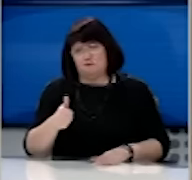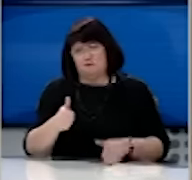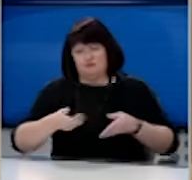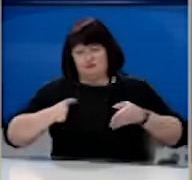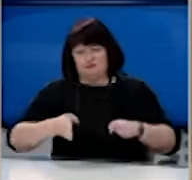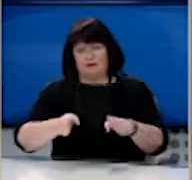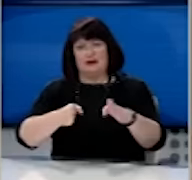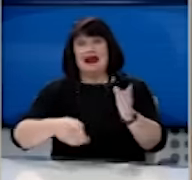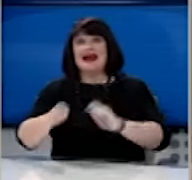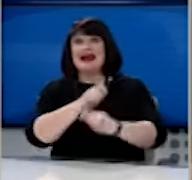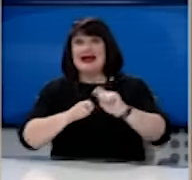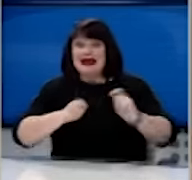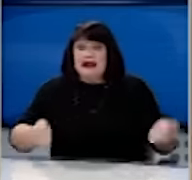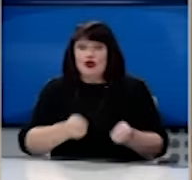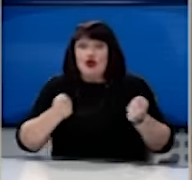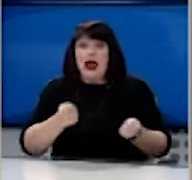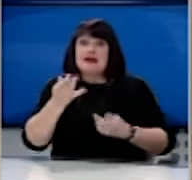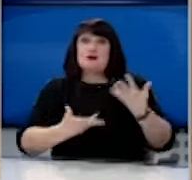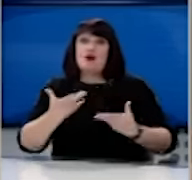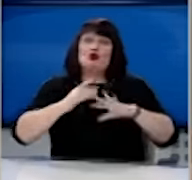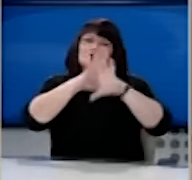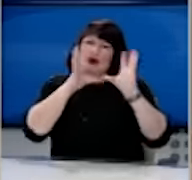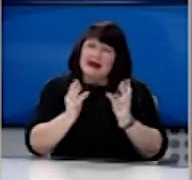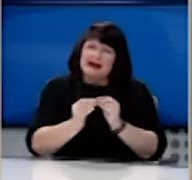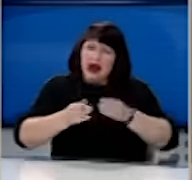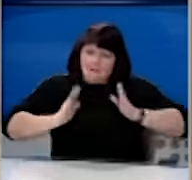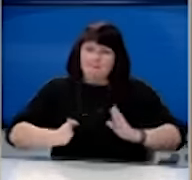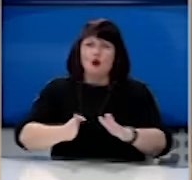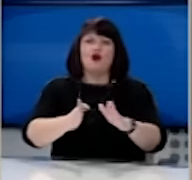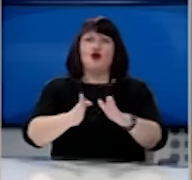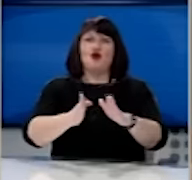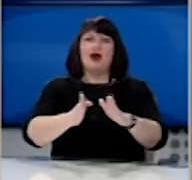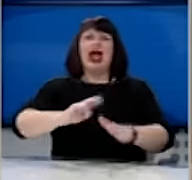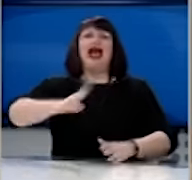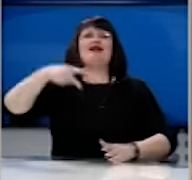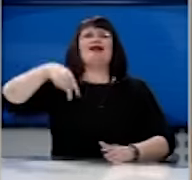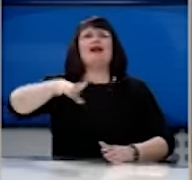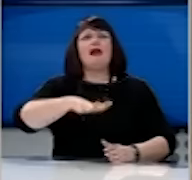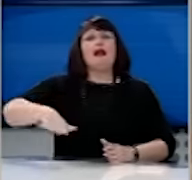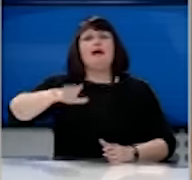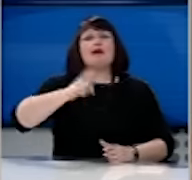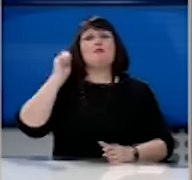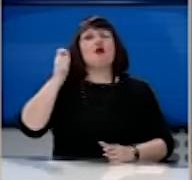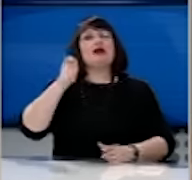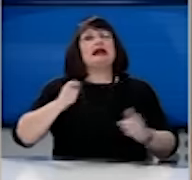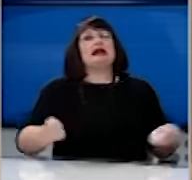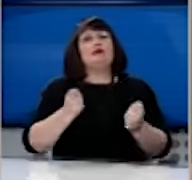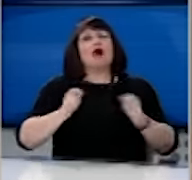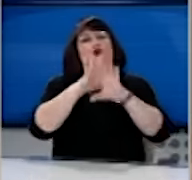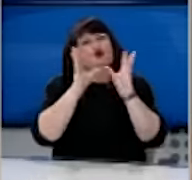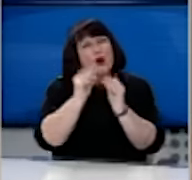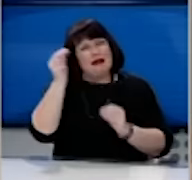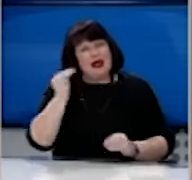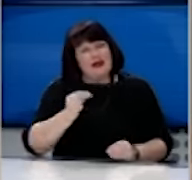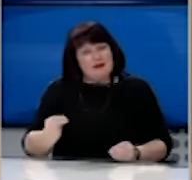πορεία υλοποίησής του, όπως και συνολικά η πορεία υλοποίηση της αντιλαϊκής σας πολιτικής σε όλους τους